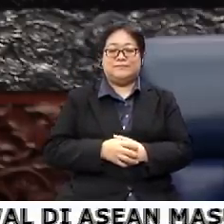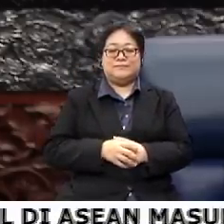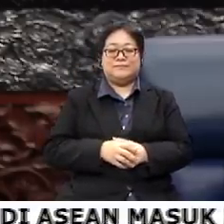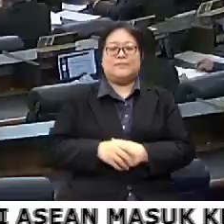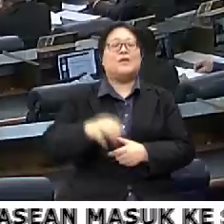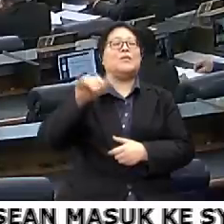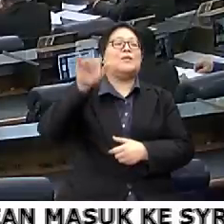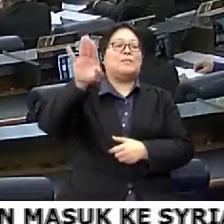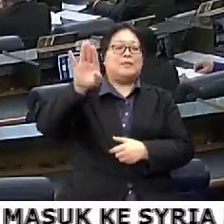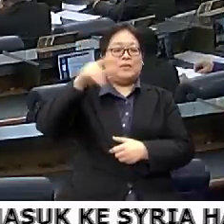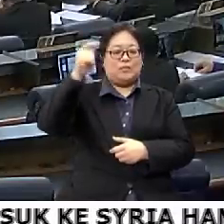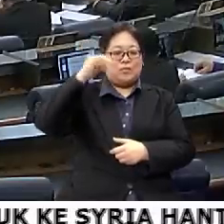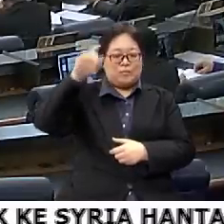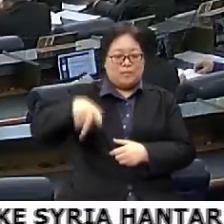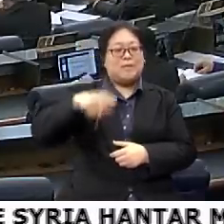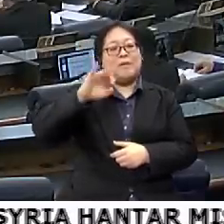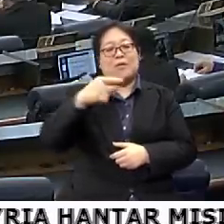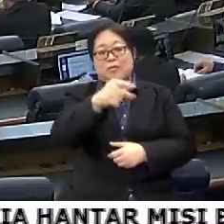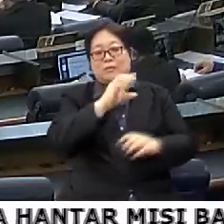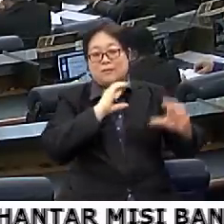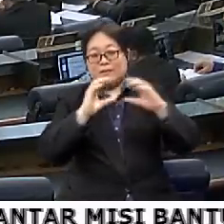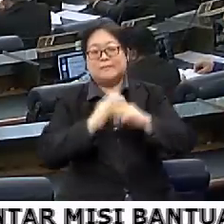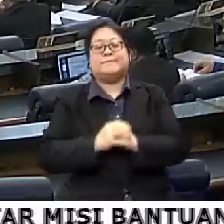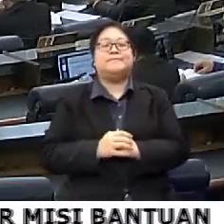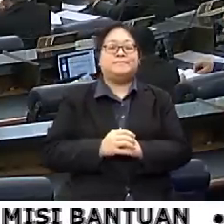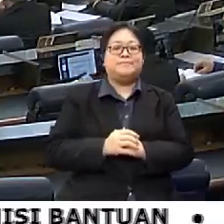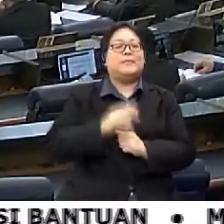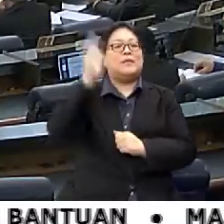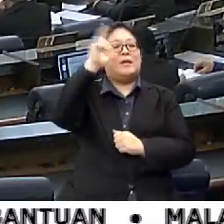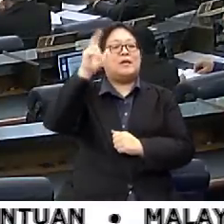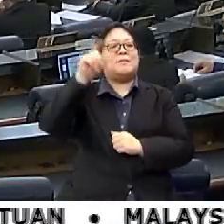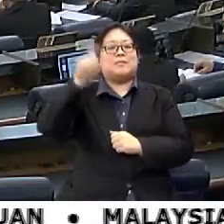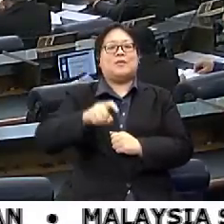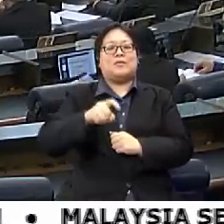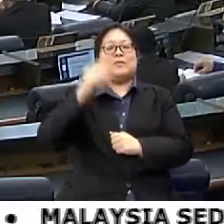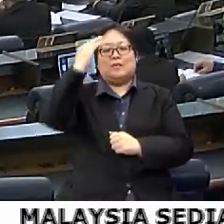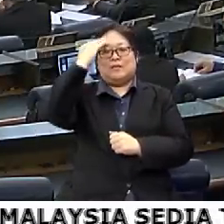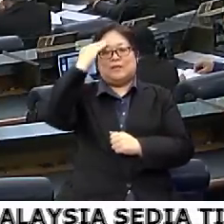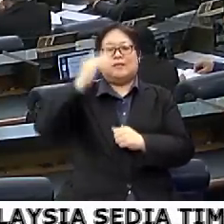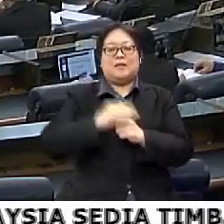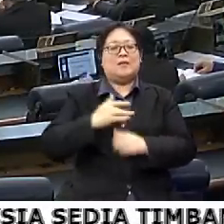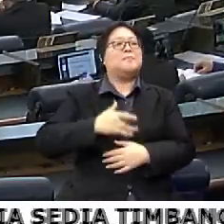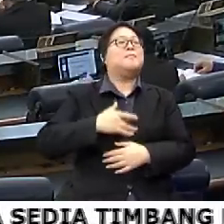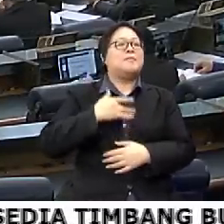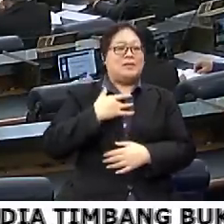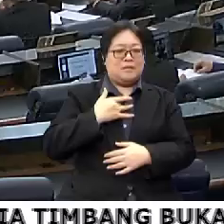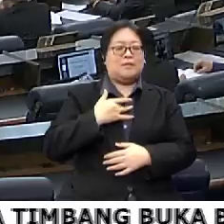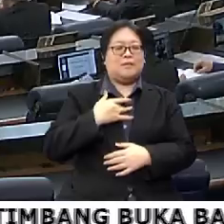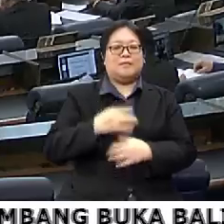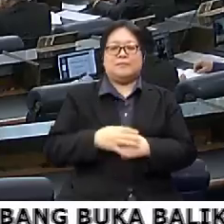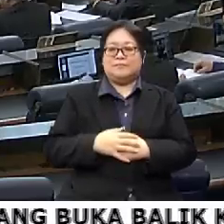Oh ya. Ya Berhormat Tuan Ketua Yang Berhormat Paguh tadi ada menyebut kerajaan perlu mengambil kira perasaan dan juga